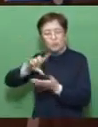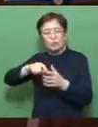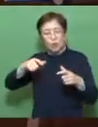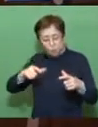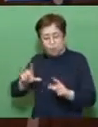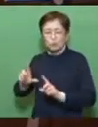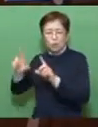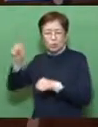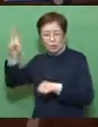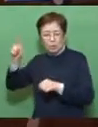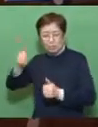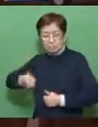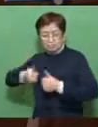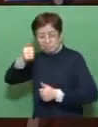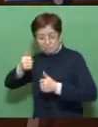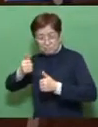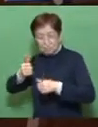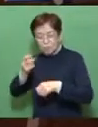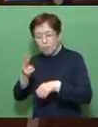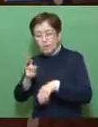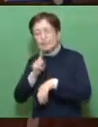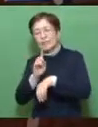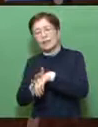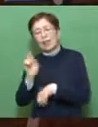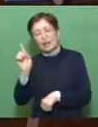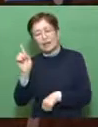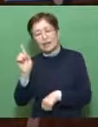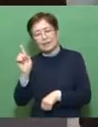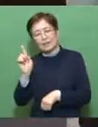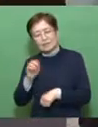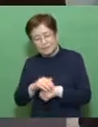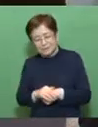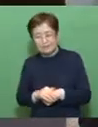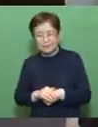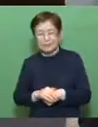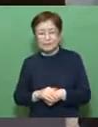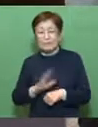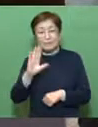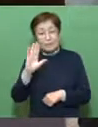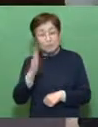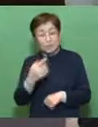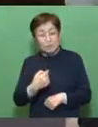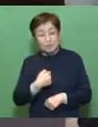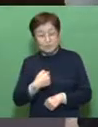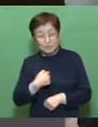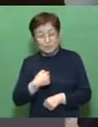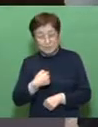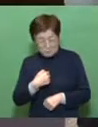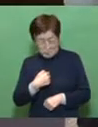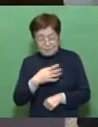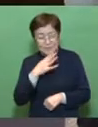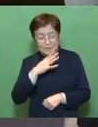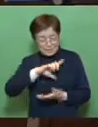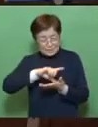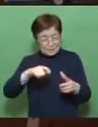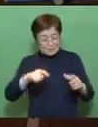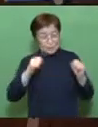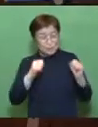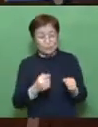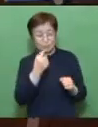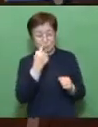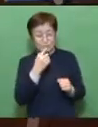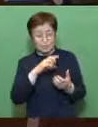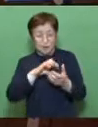うんあのまあばあの対抗概念なんですよねうんですから我々地方に属してますから